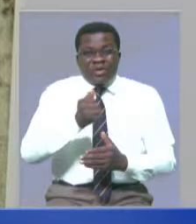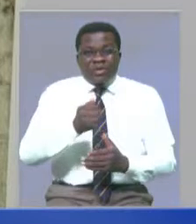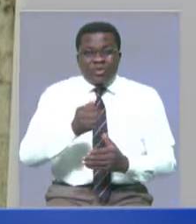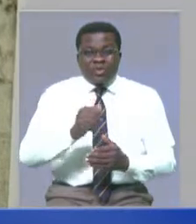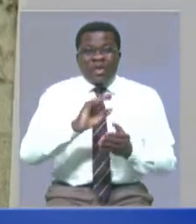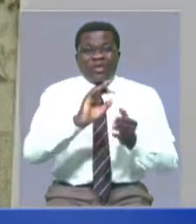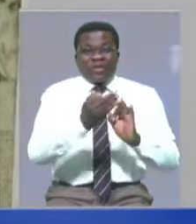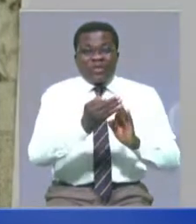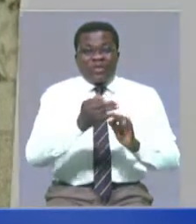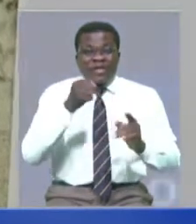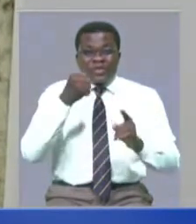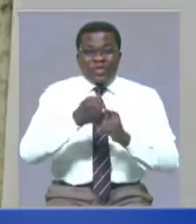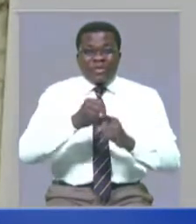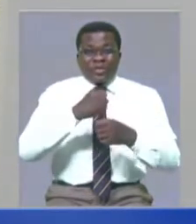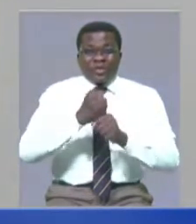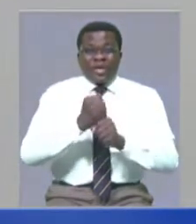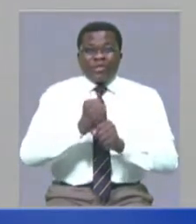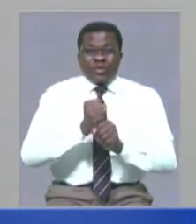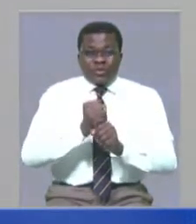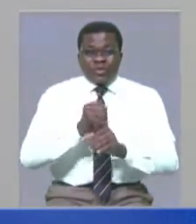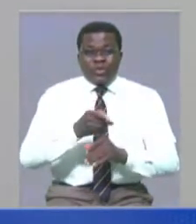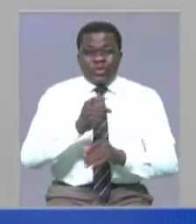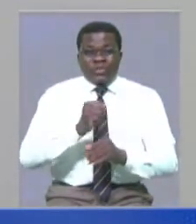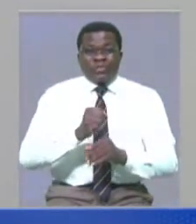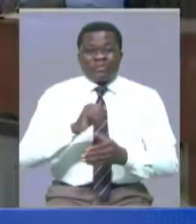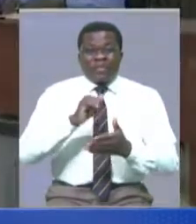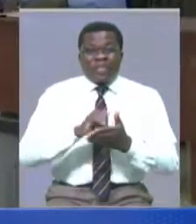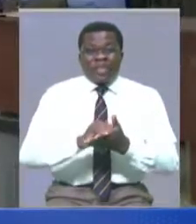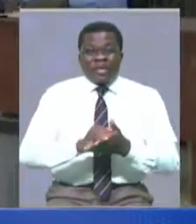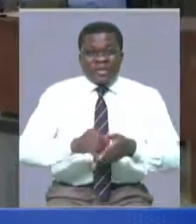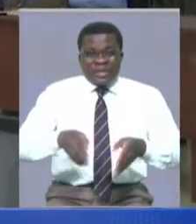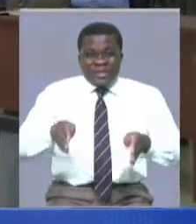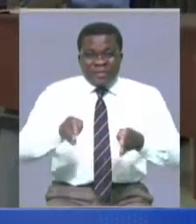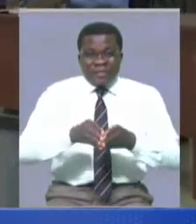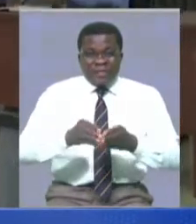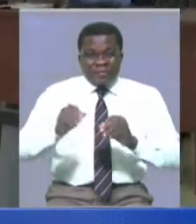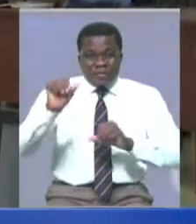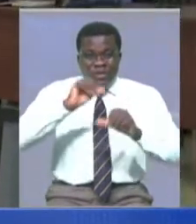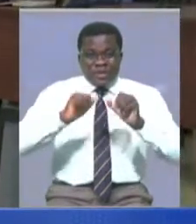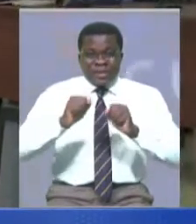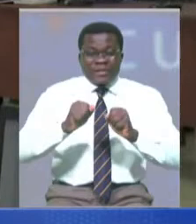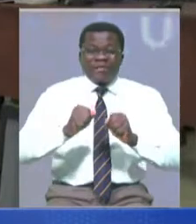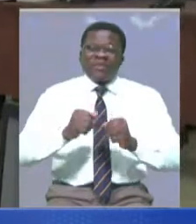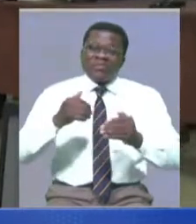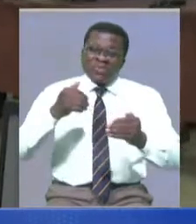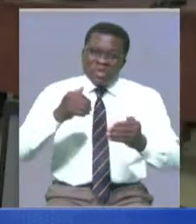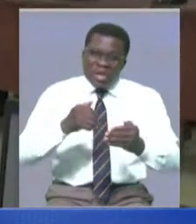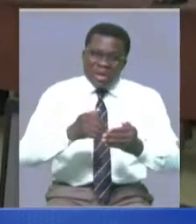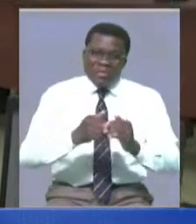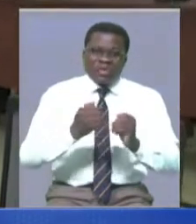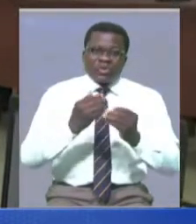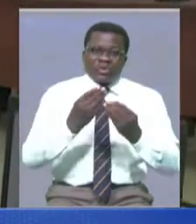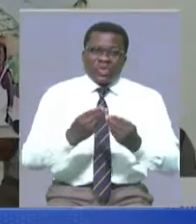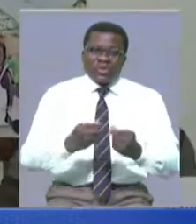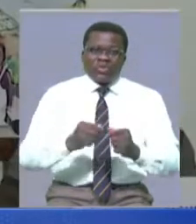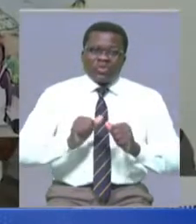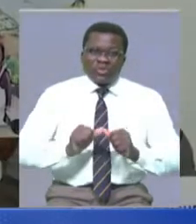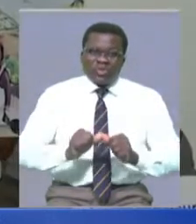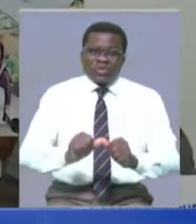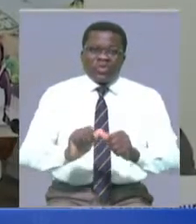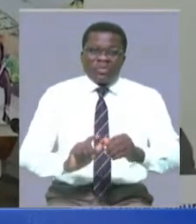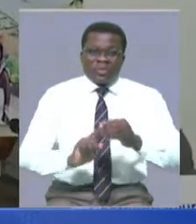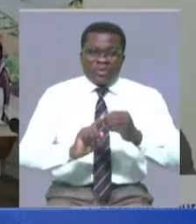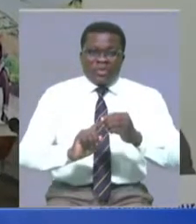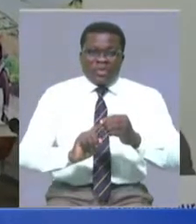Face au défi de la production agroécologique, cette palette de scientifiques mutualise leur approche pour des solutions durables,